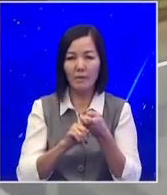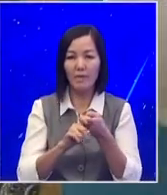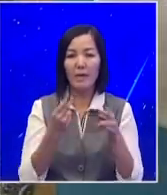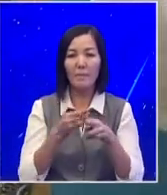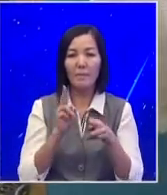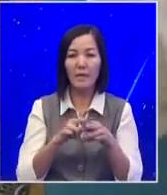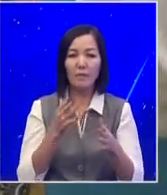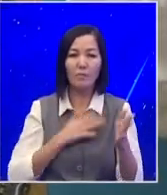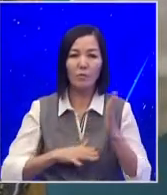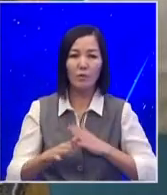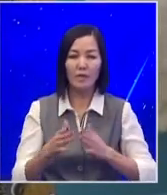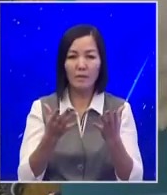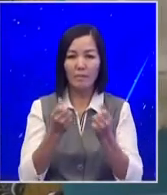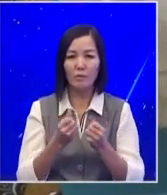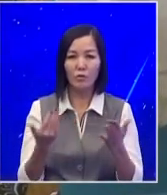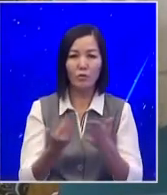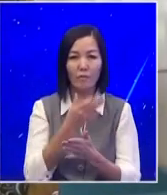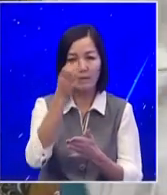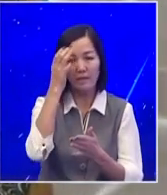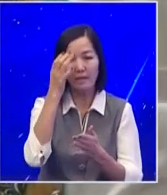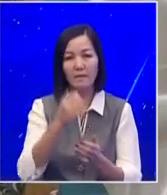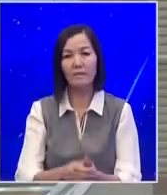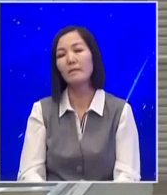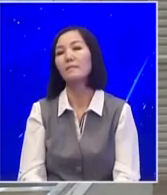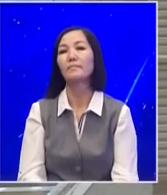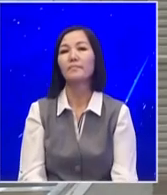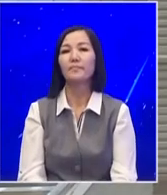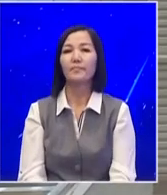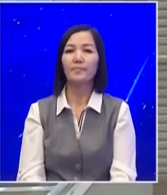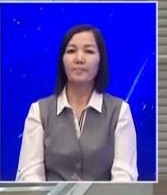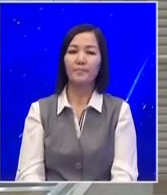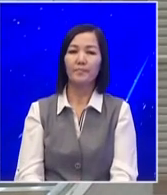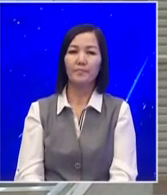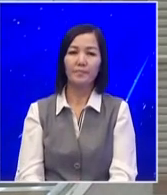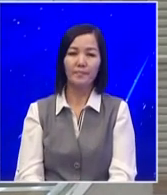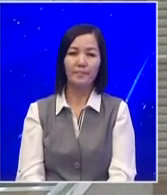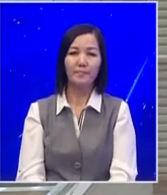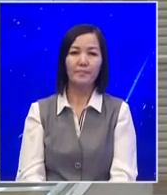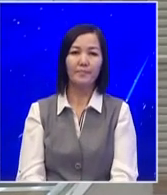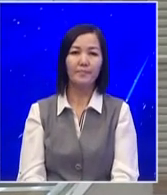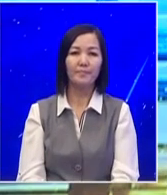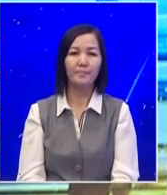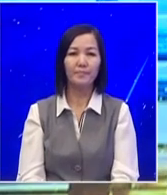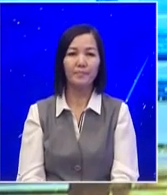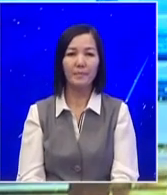поэтому они были рады получить новые знания. Аделя Жаркенова, Аманжол Жангешев, телеканал ЖИЦУ.